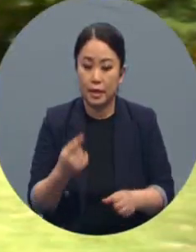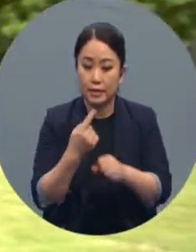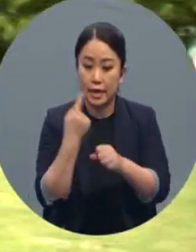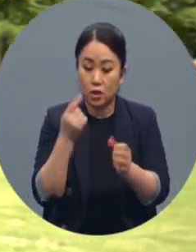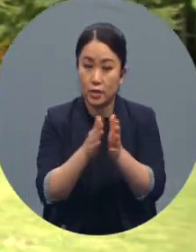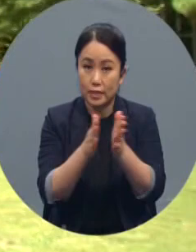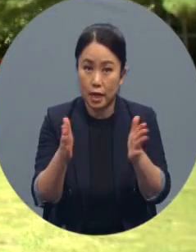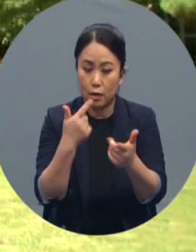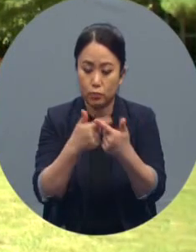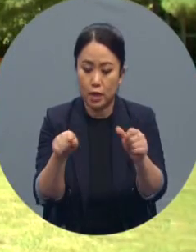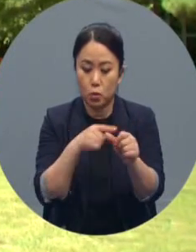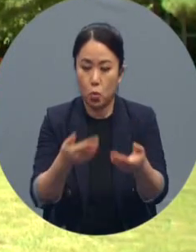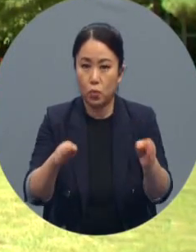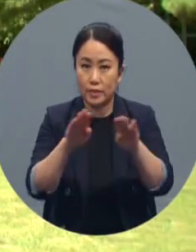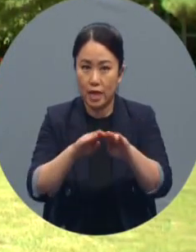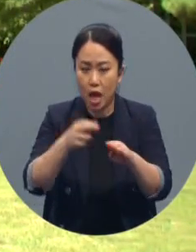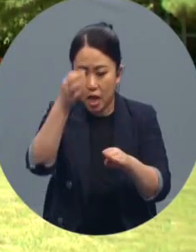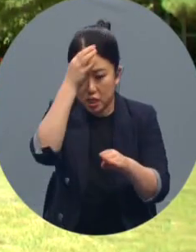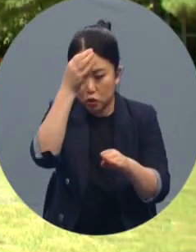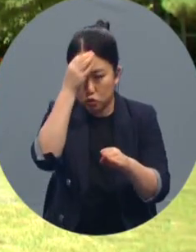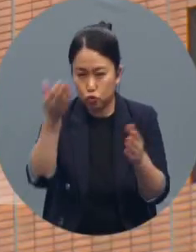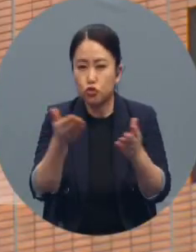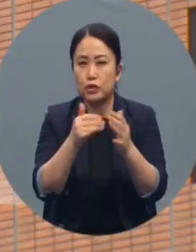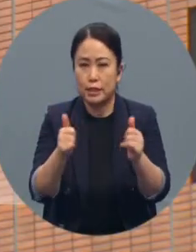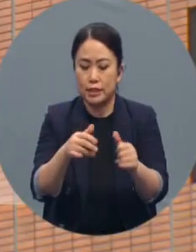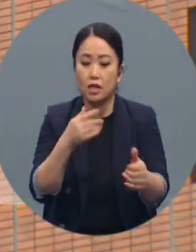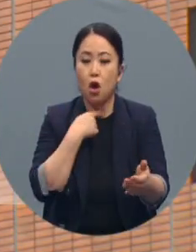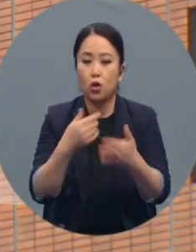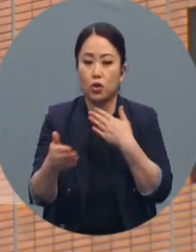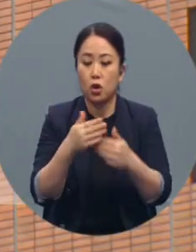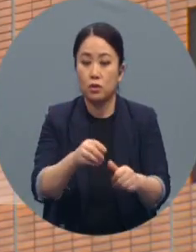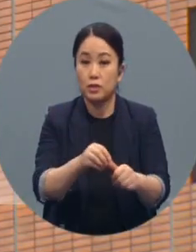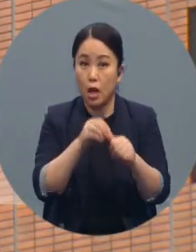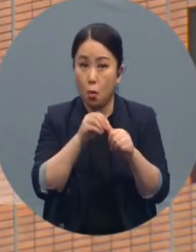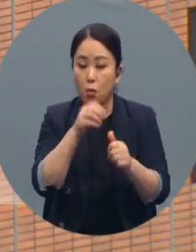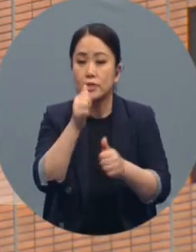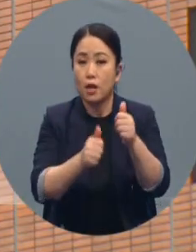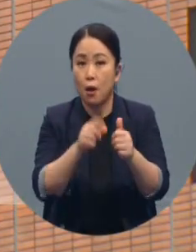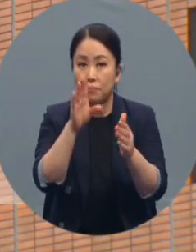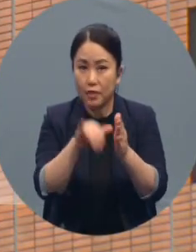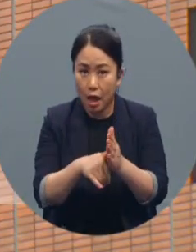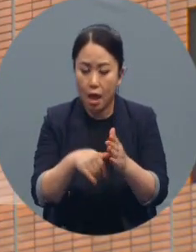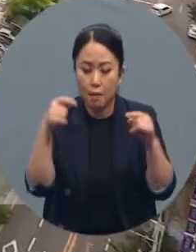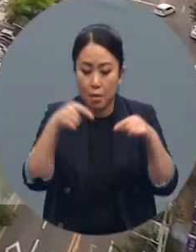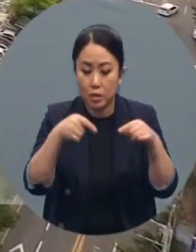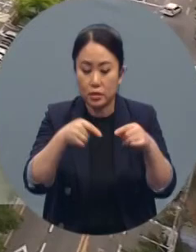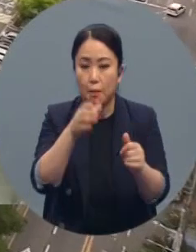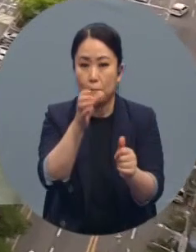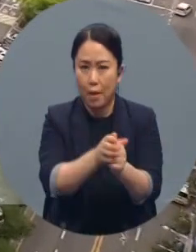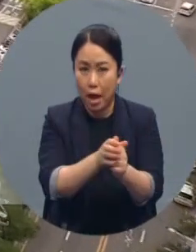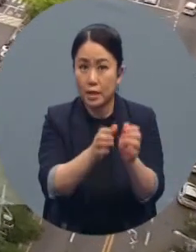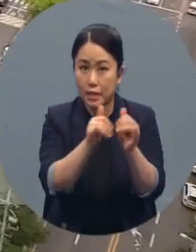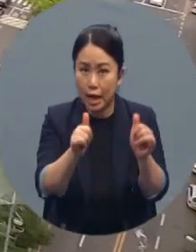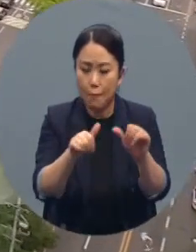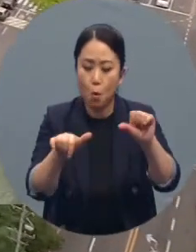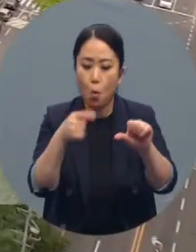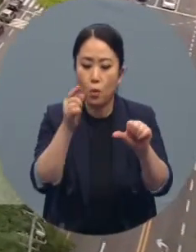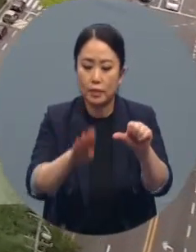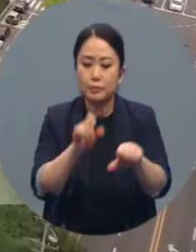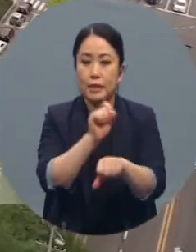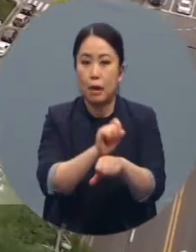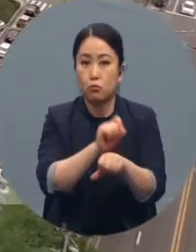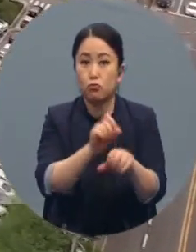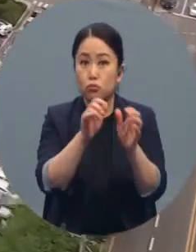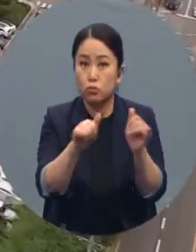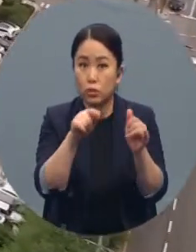지난해 실시한 부산교육청 기술직 경력 채용에 면접관으로 참여했던 시교육청 5급 사무관이 지난 7월 구속돼